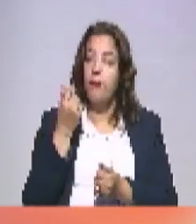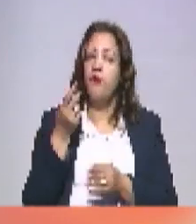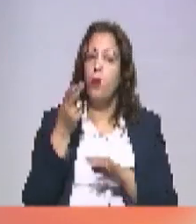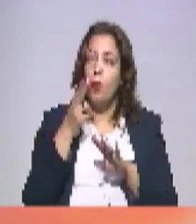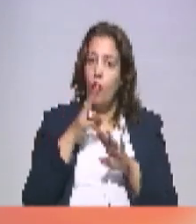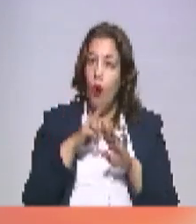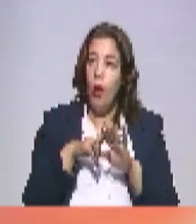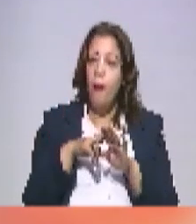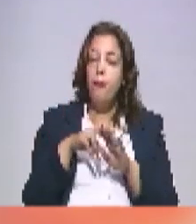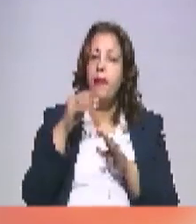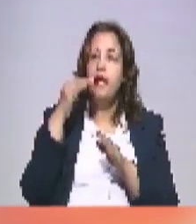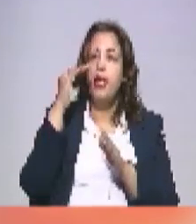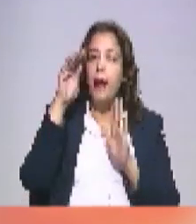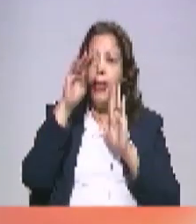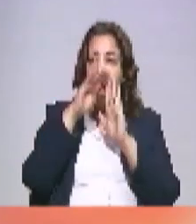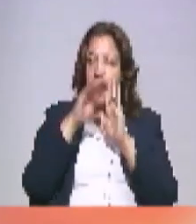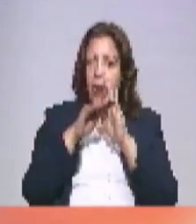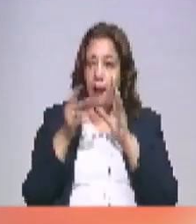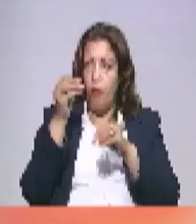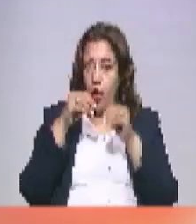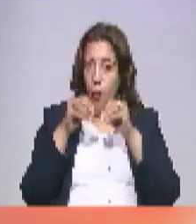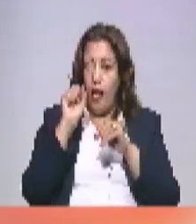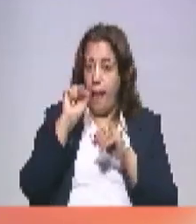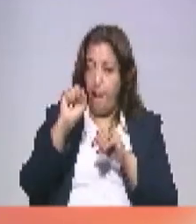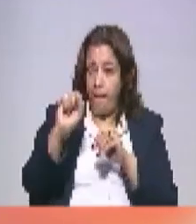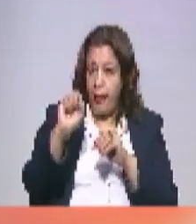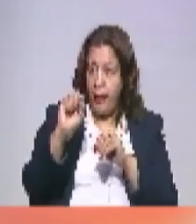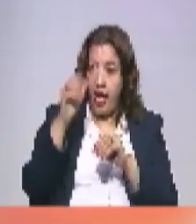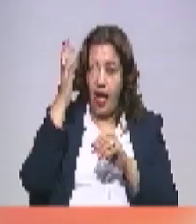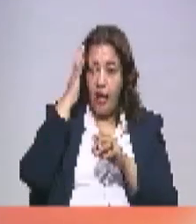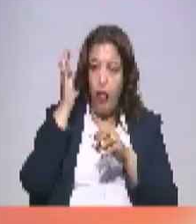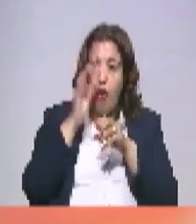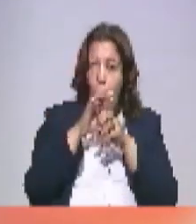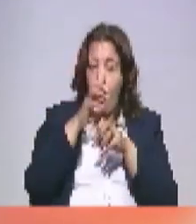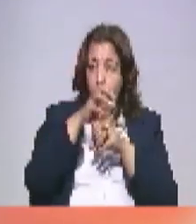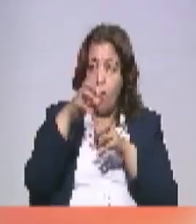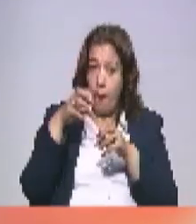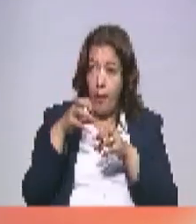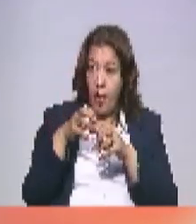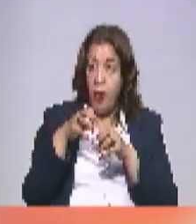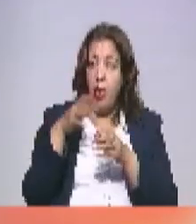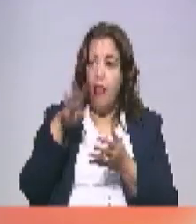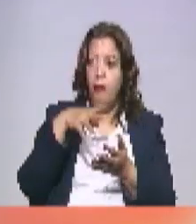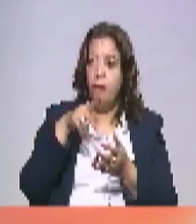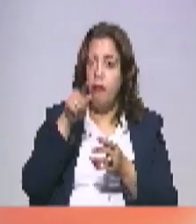مقادير القرنبيط المشوي قدام حضراتكم على الشاشة والشيف بيشتغل.